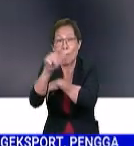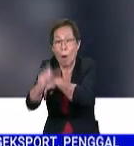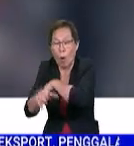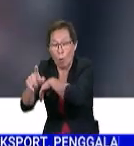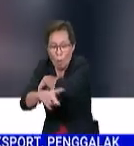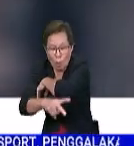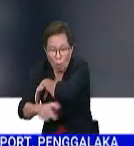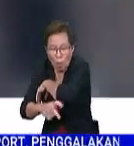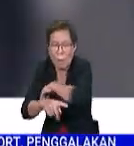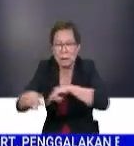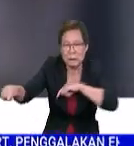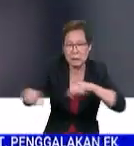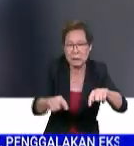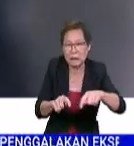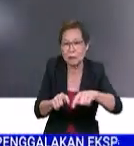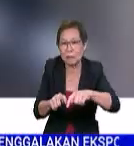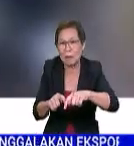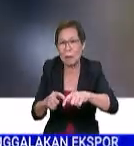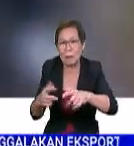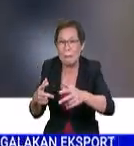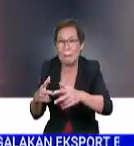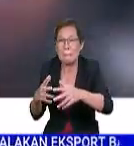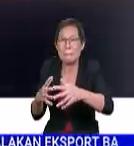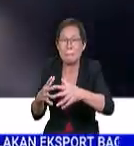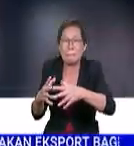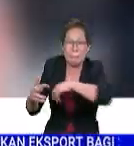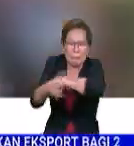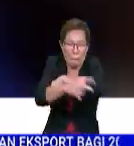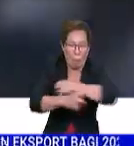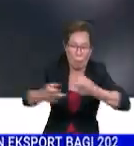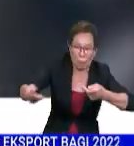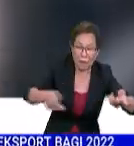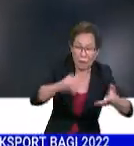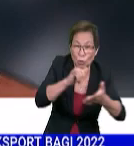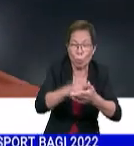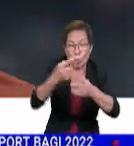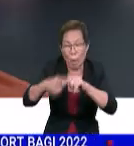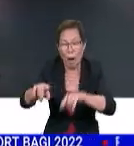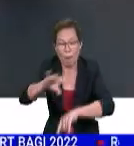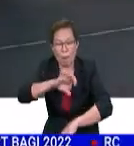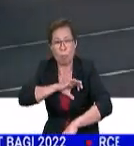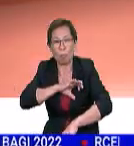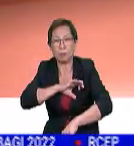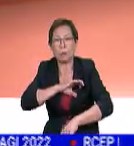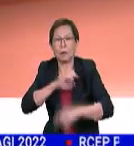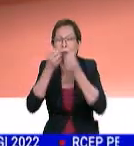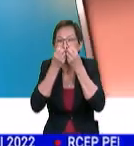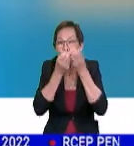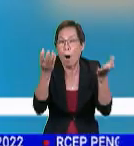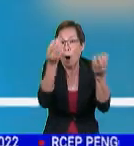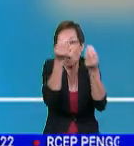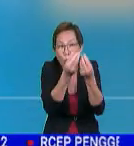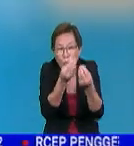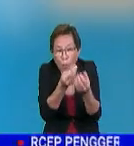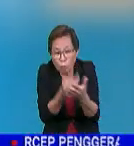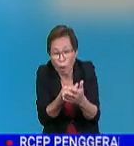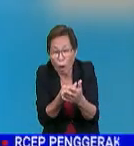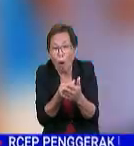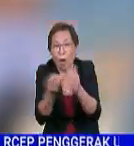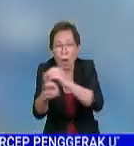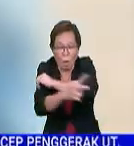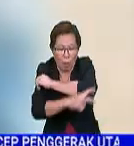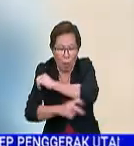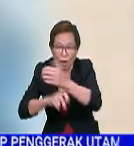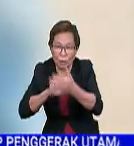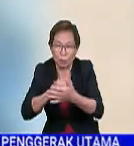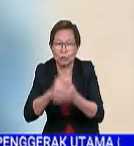Mereka bertindak menyeram hendap dan merompak kenderaan itu. Bagaimanapun, polis tidak mendedahkan jumlah sebenar wang yang